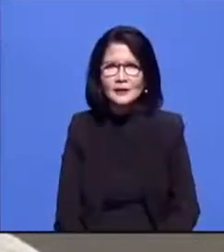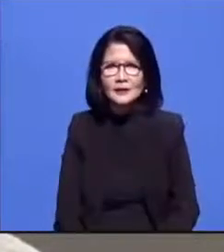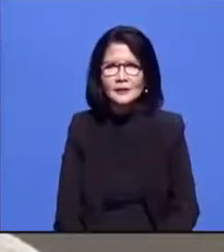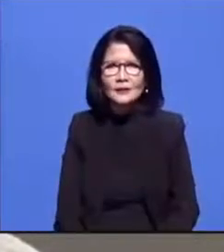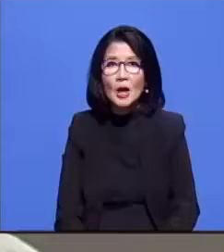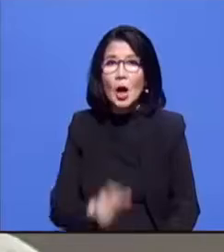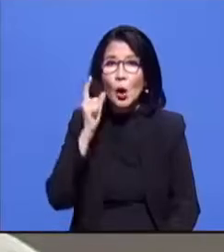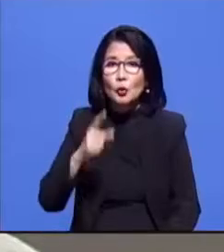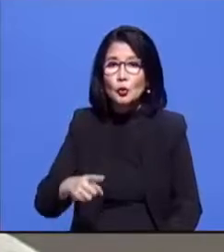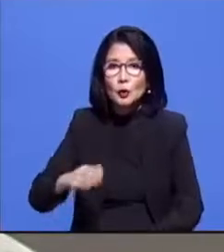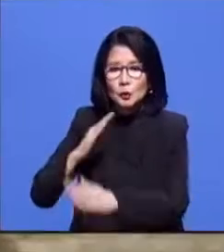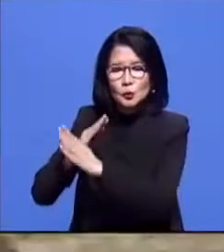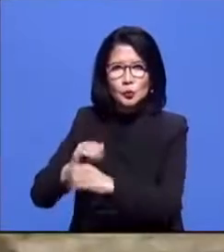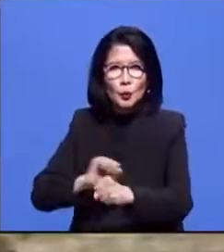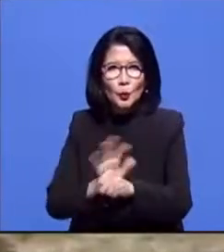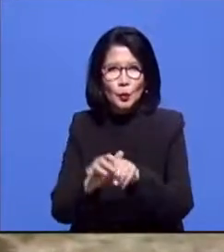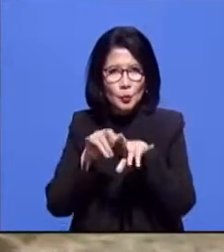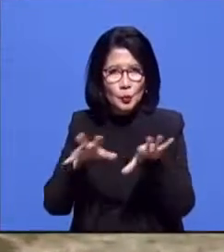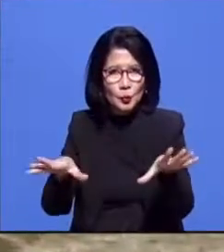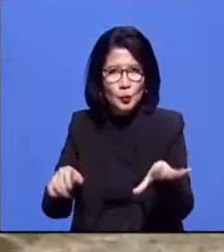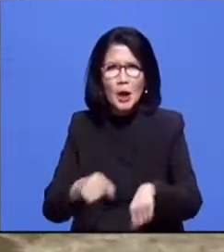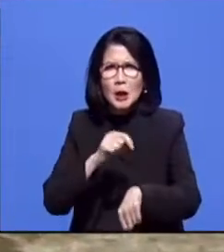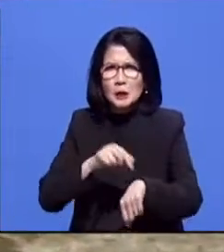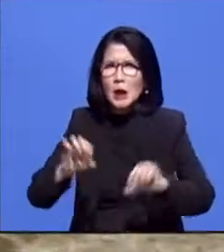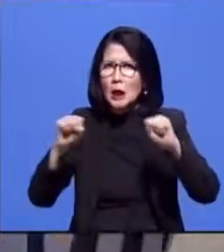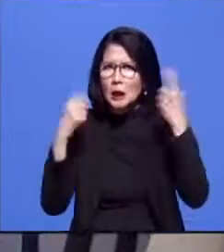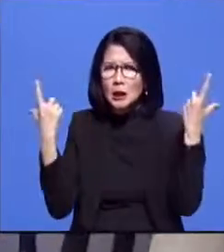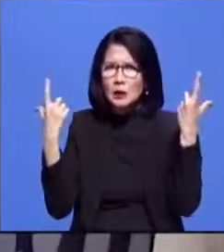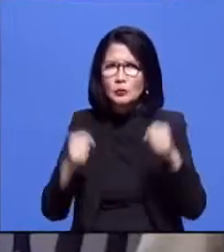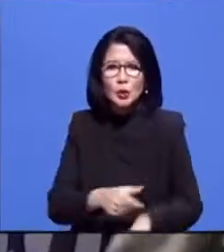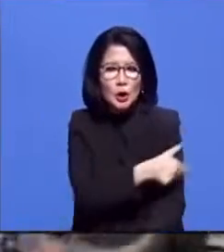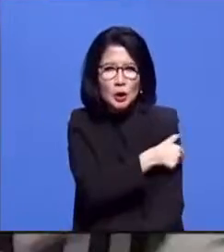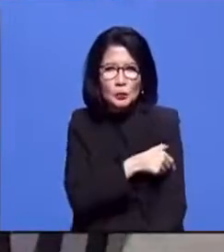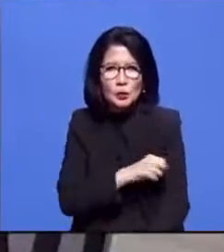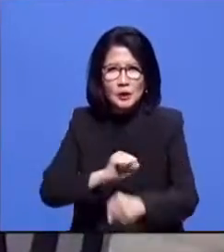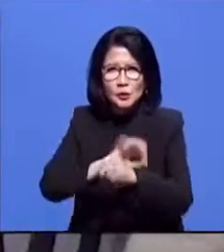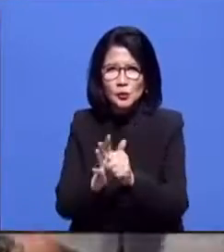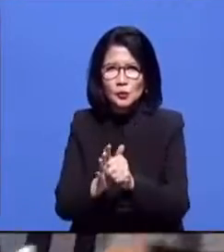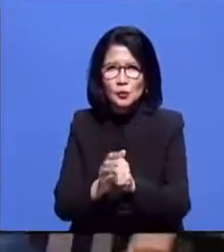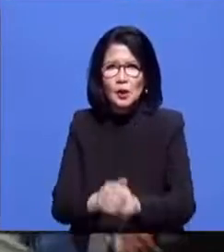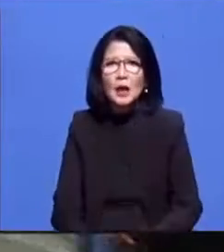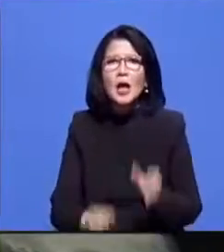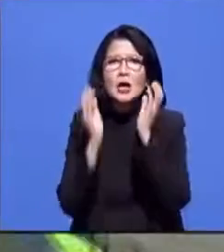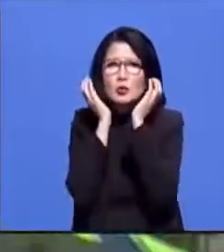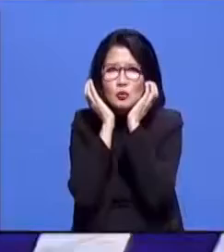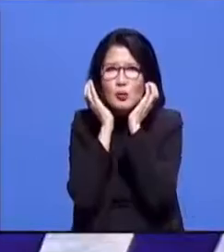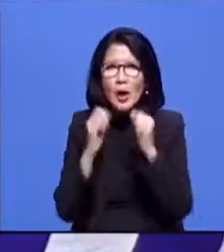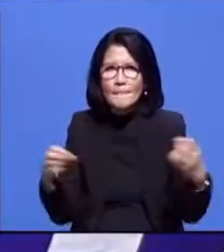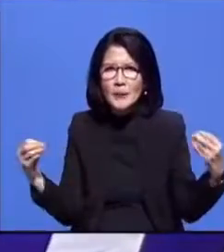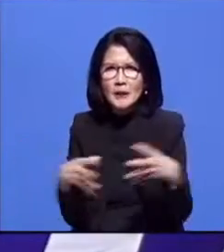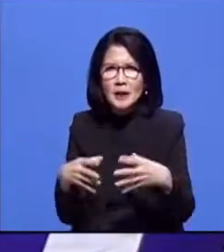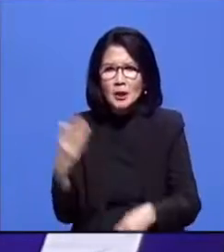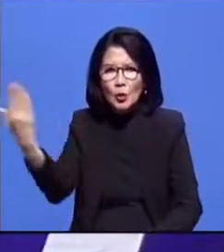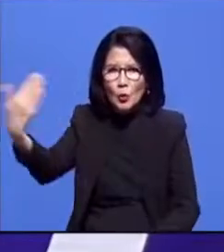Sementara itu, untuk menekan penyebaran COVID-19, terutama pada saat libur panjang, Satgas COVID-19 Kabupaten Subang memperketat masuknya